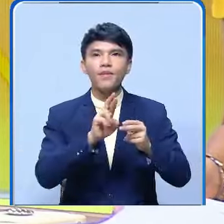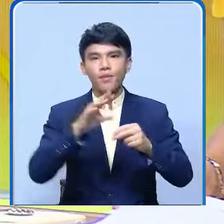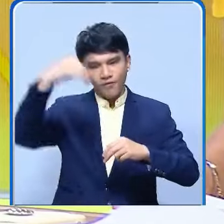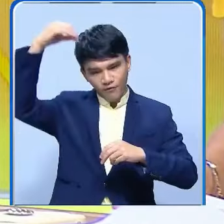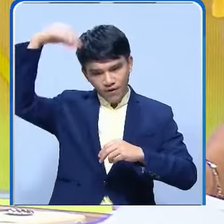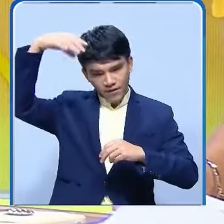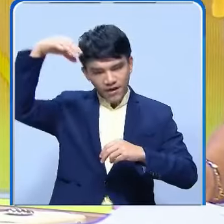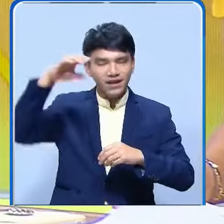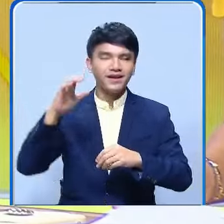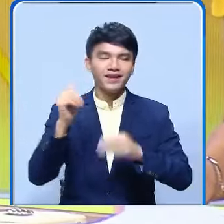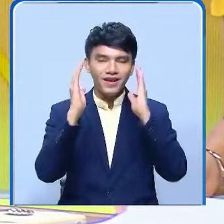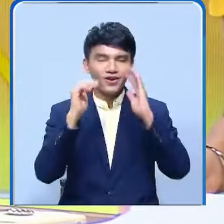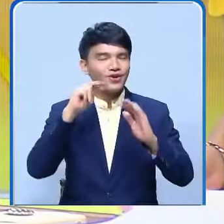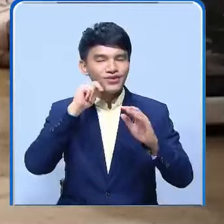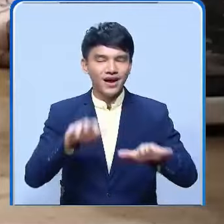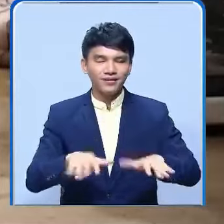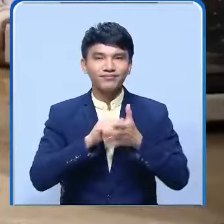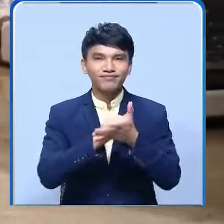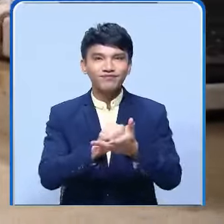ลังน้ำลดให้ผู้ประสบอุทกภัยครับ